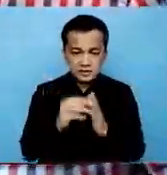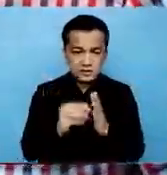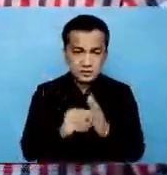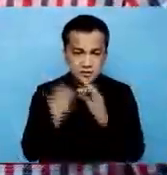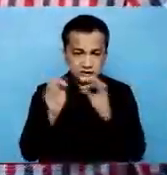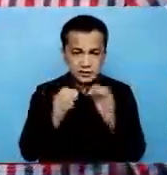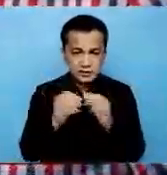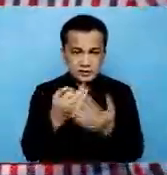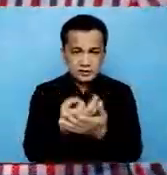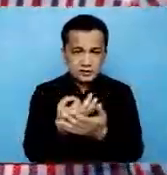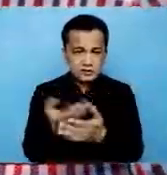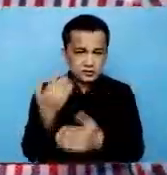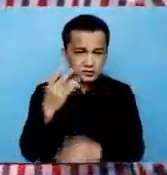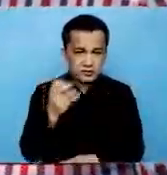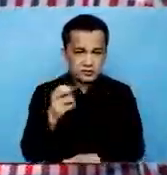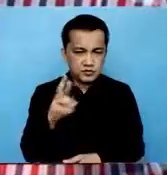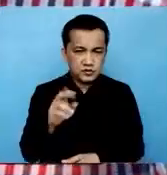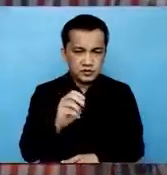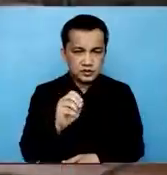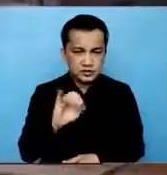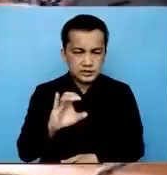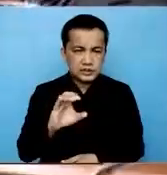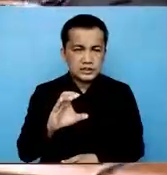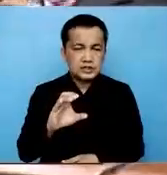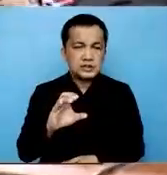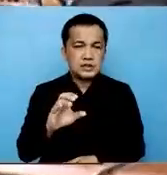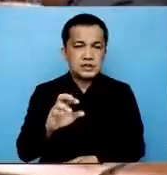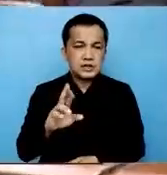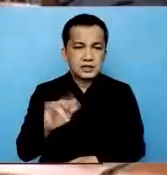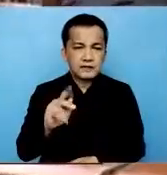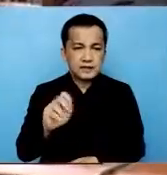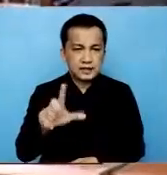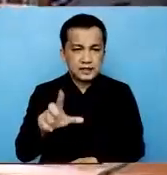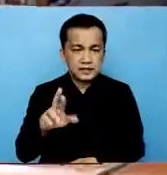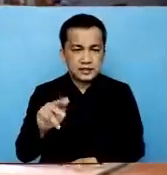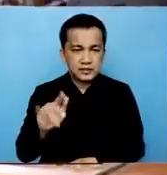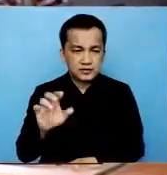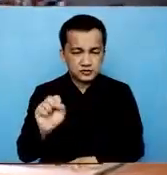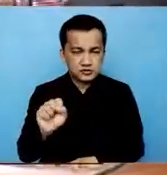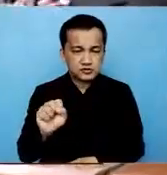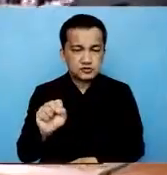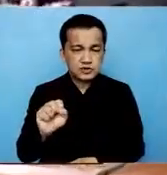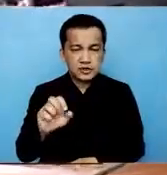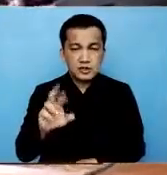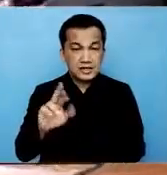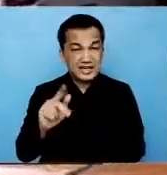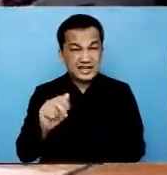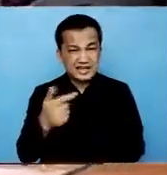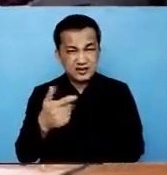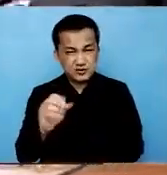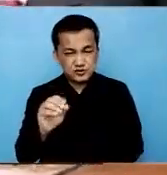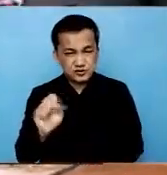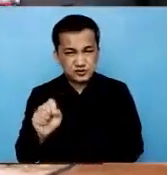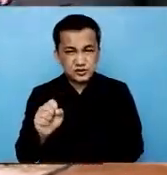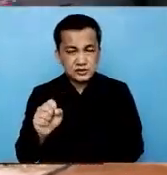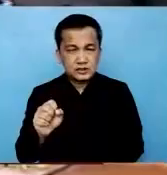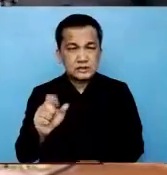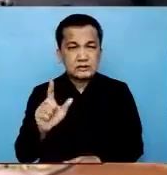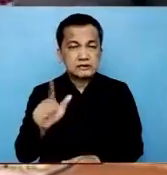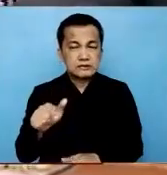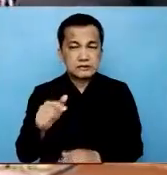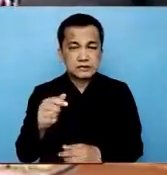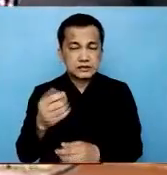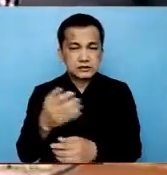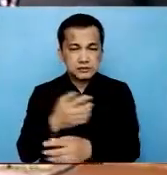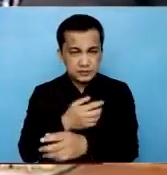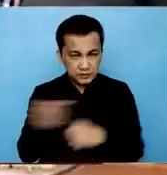Bureau of Corrections OIC Rafael Ragos. Pero noong April 2022, binawi ni Ragos ang kanyang testimonya. Pinilit